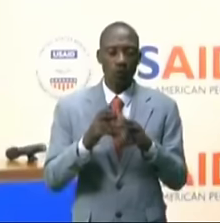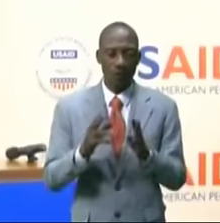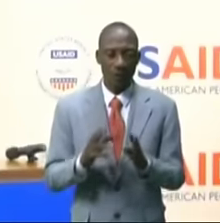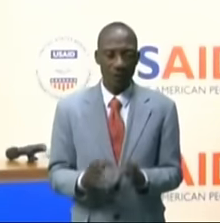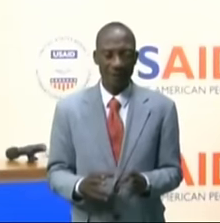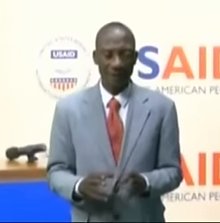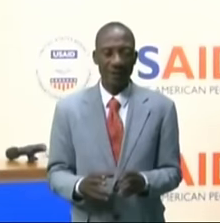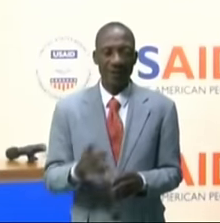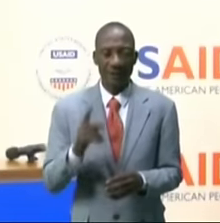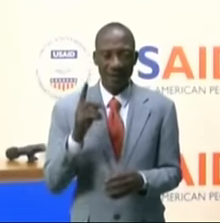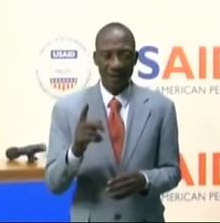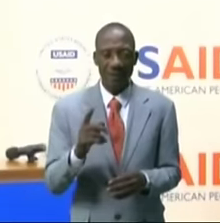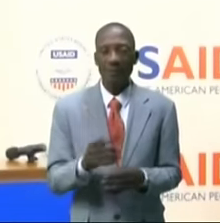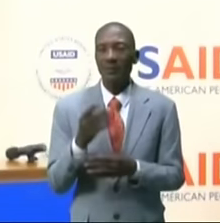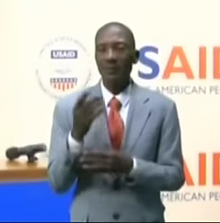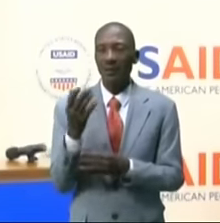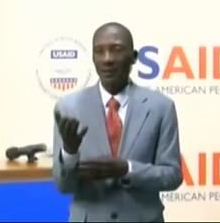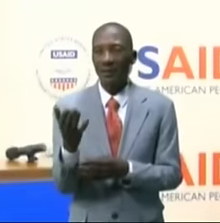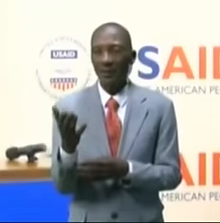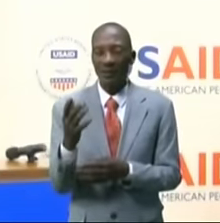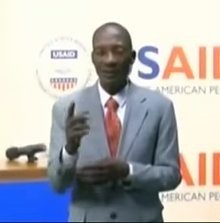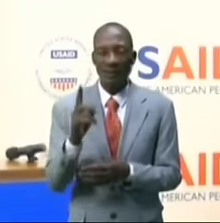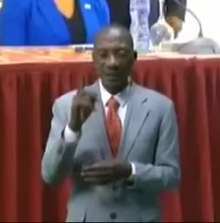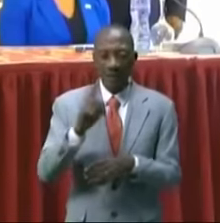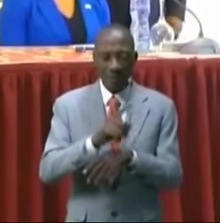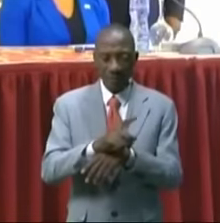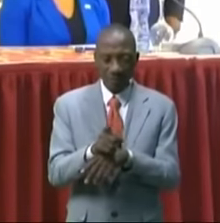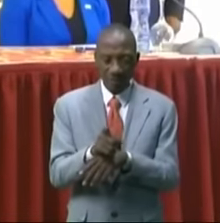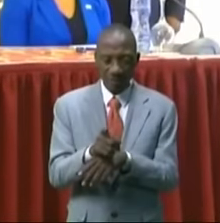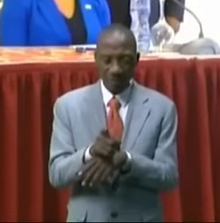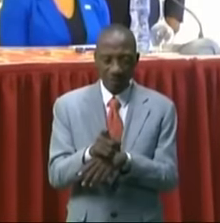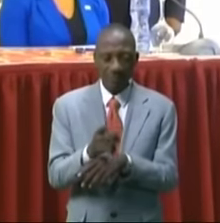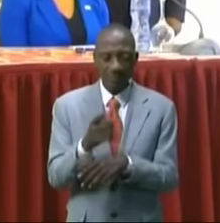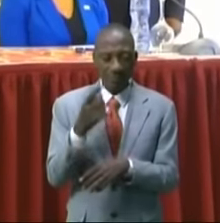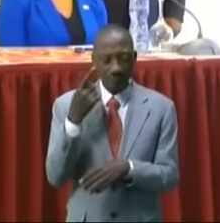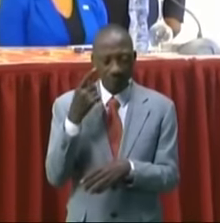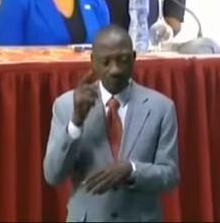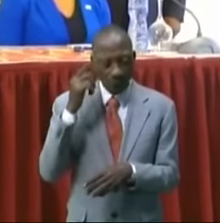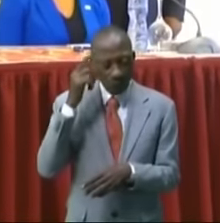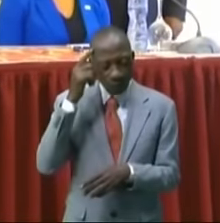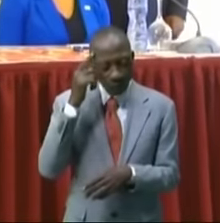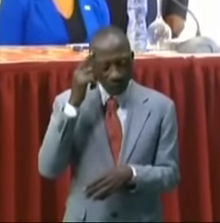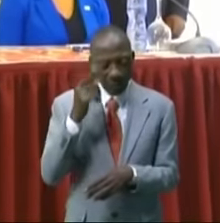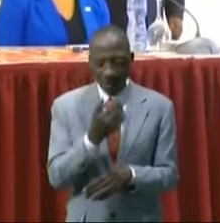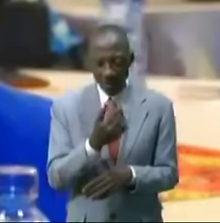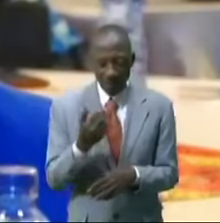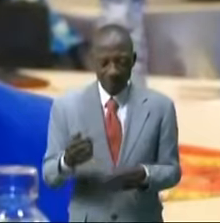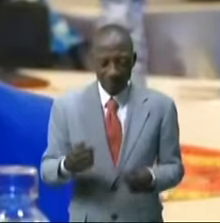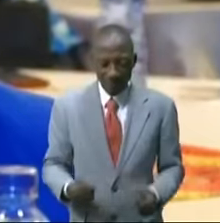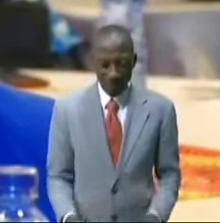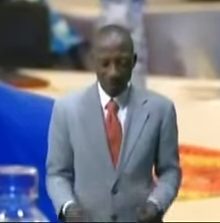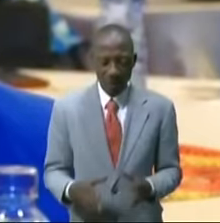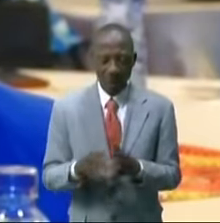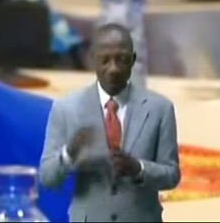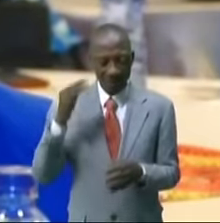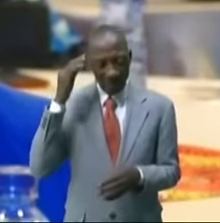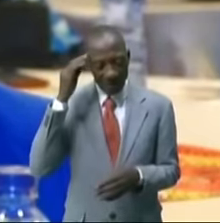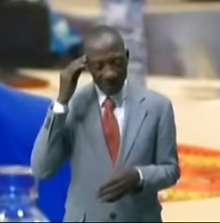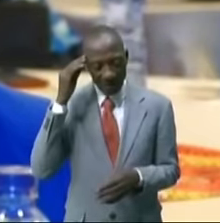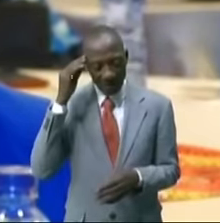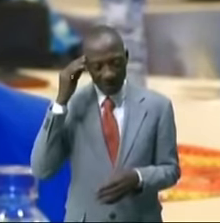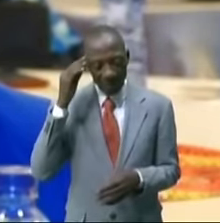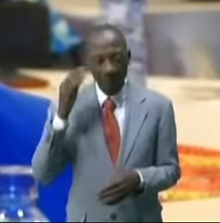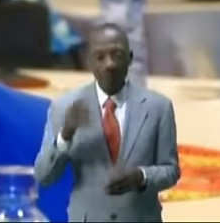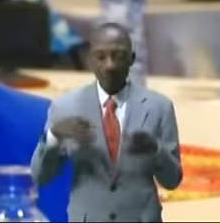RENOAC, a sollicité une minute de silence pour rendre hommage aux enfants décédés du VIH avant d'exprimer